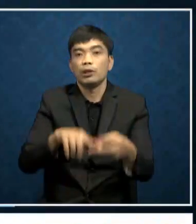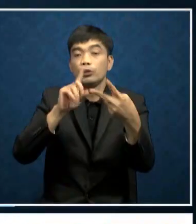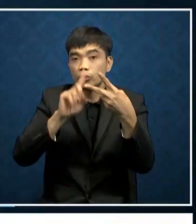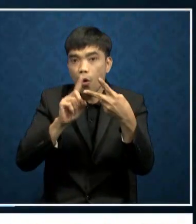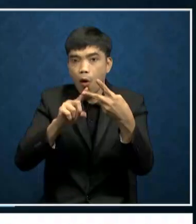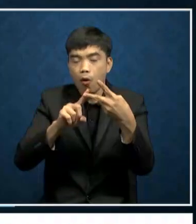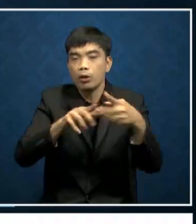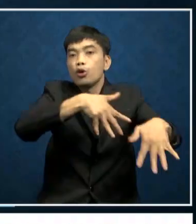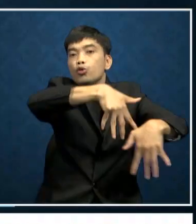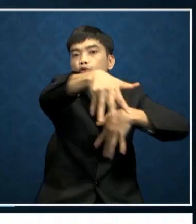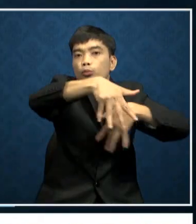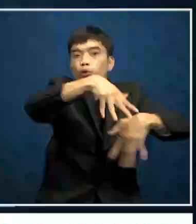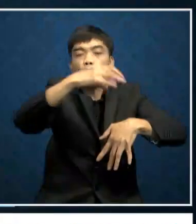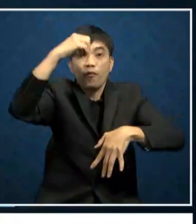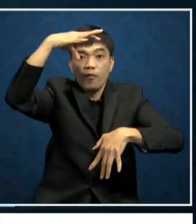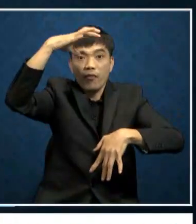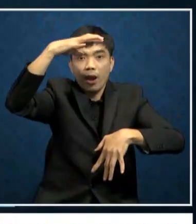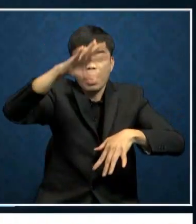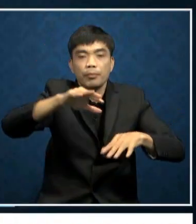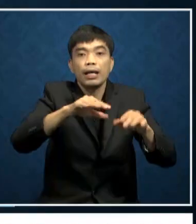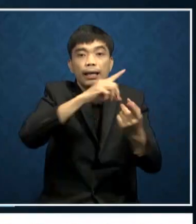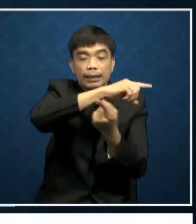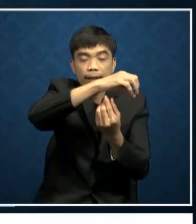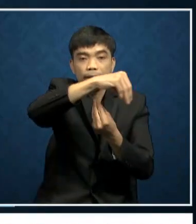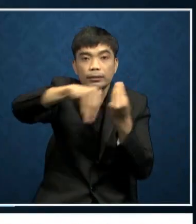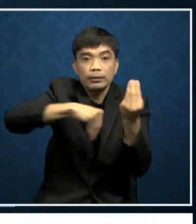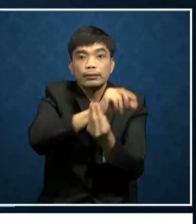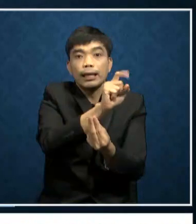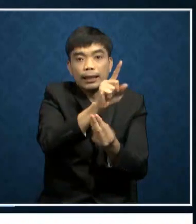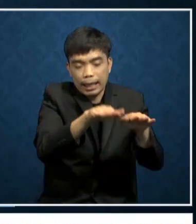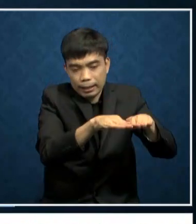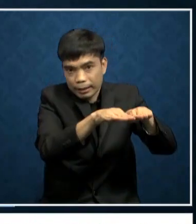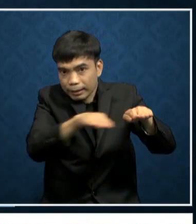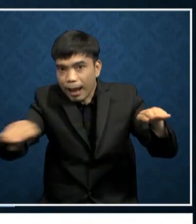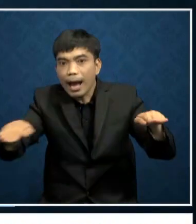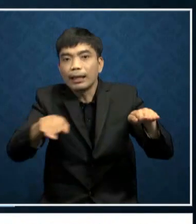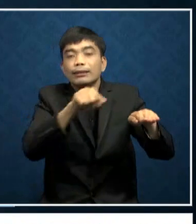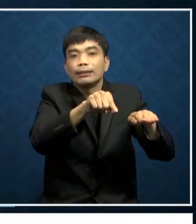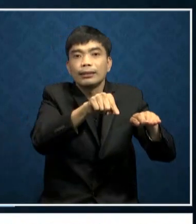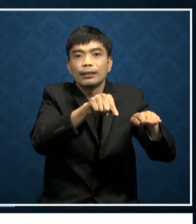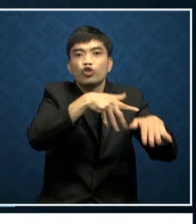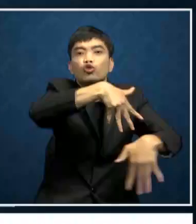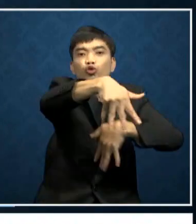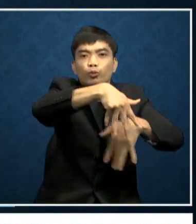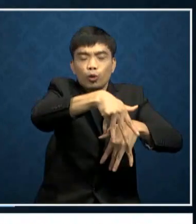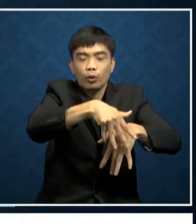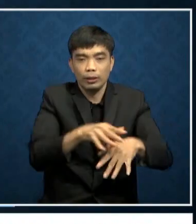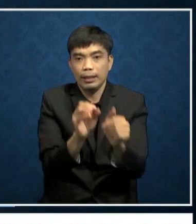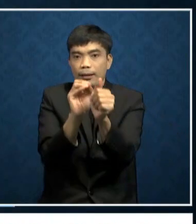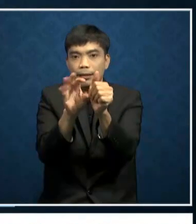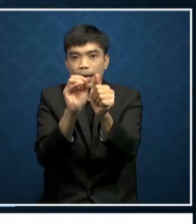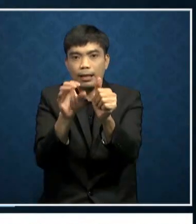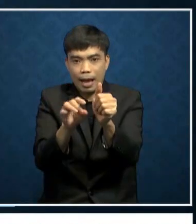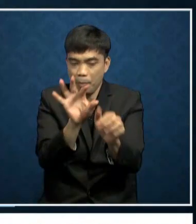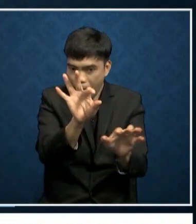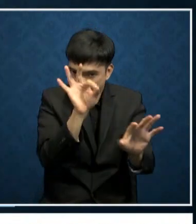ชนเพื่อเศรษฐกิจฐานรากเอ่อข้อเสนอแนะครับการพิจารณาคัดเลือกผู้เข้าร่วมโครง